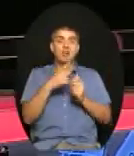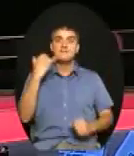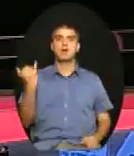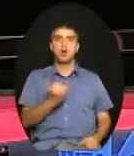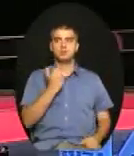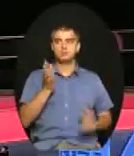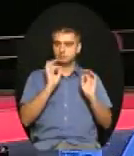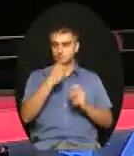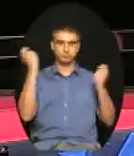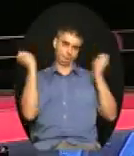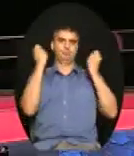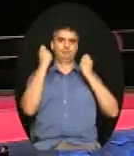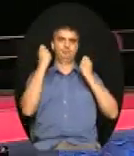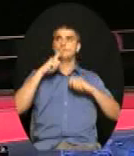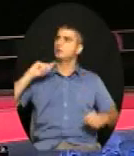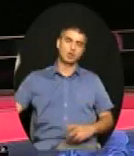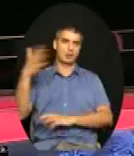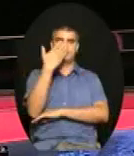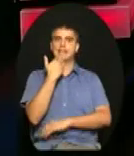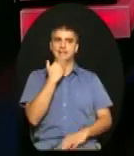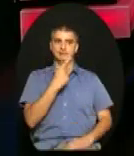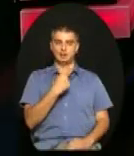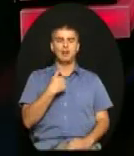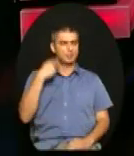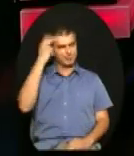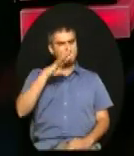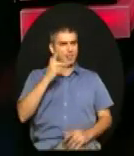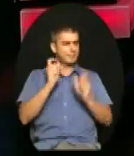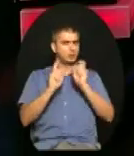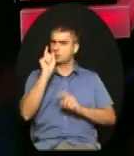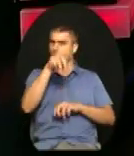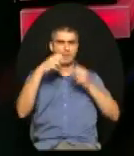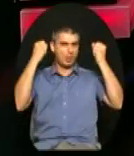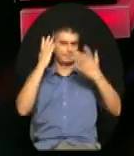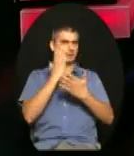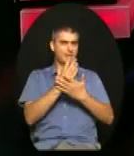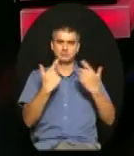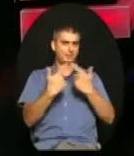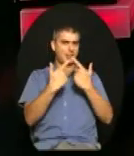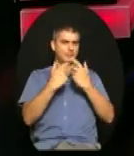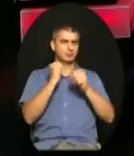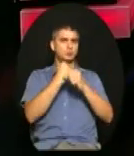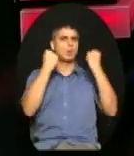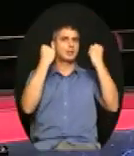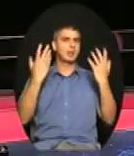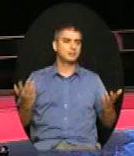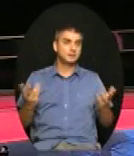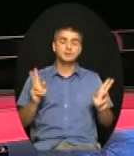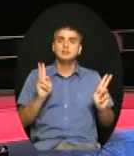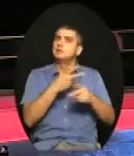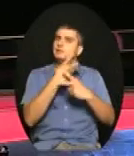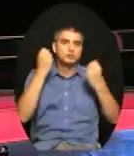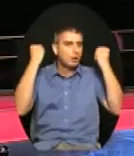פעם המציאות תופחת על פני כל מדינת ישראל. אני מבין גם למה אנשים לא באו להפגין באמצע מלחמת צוק איתן. אי